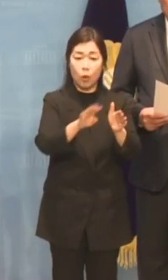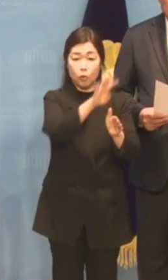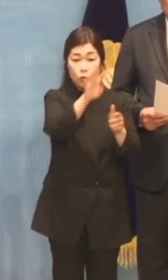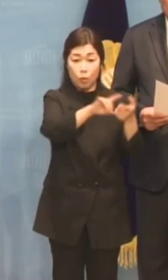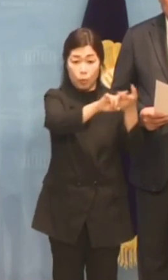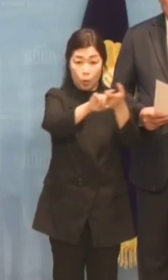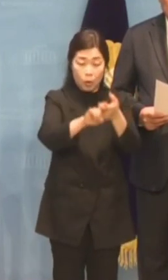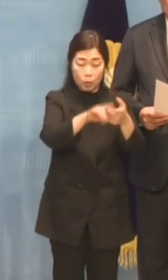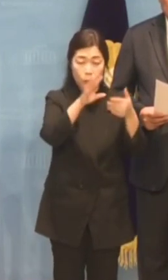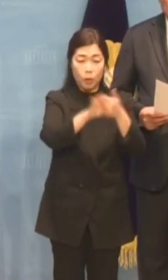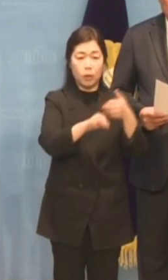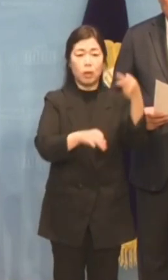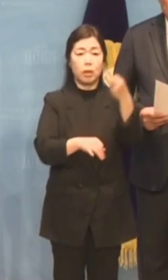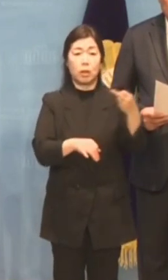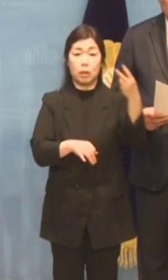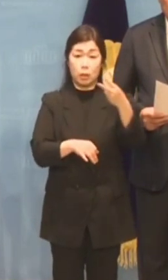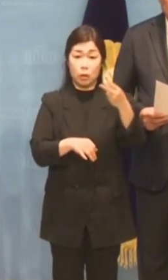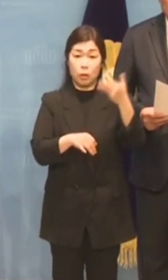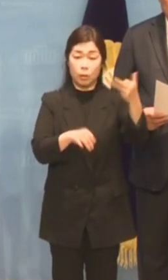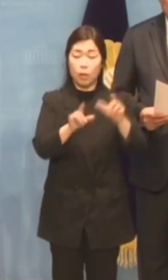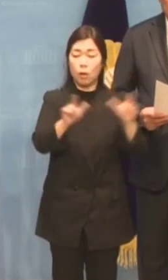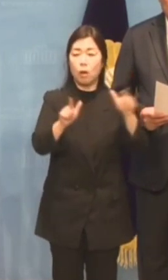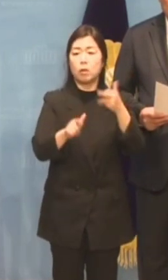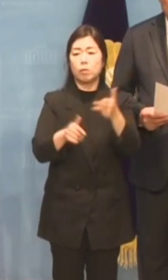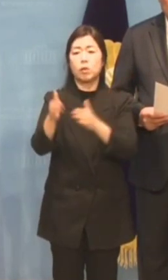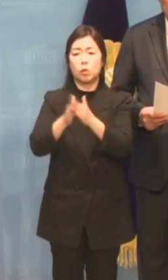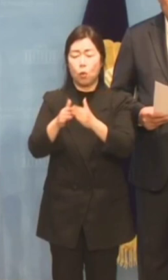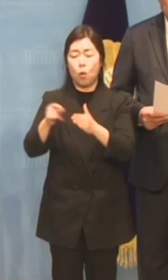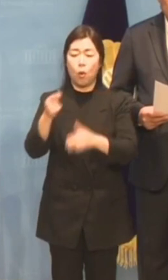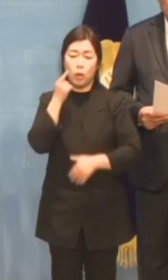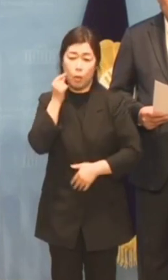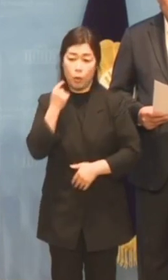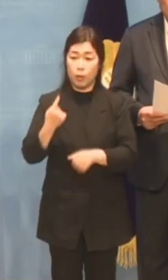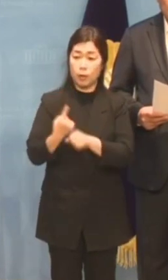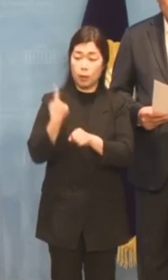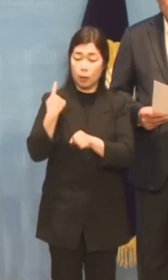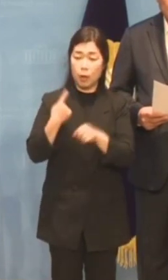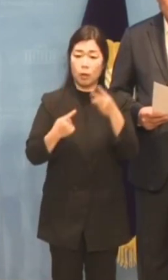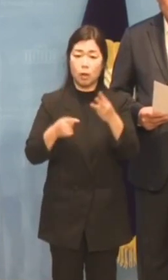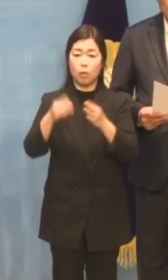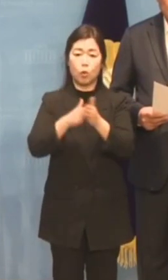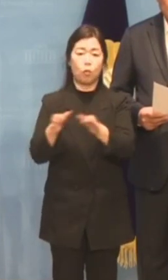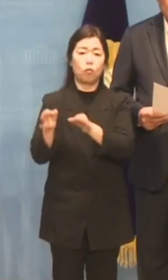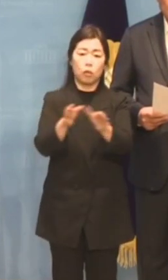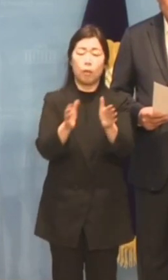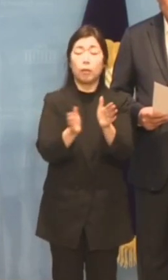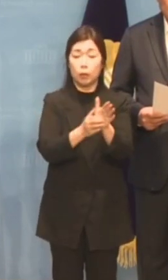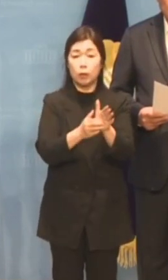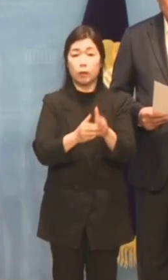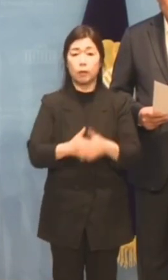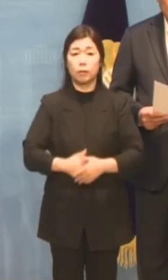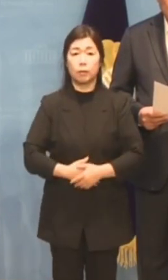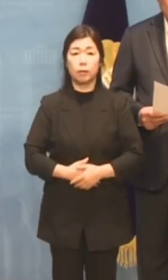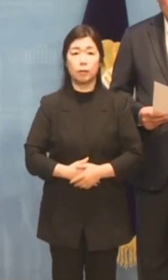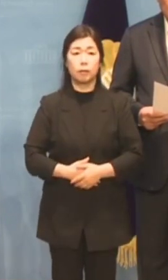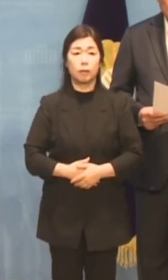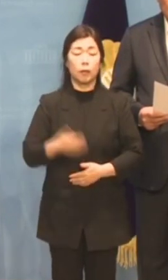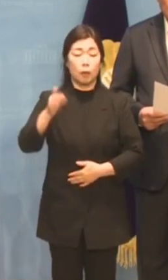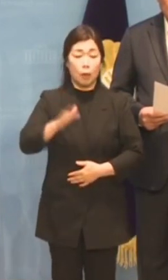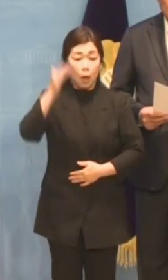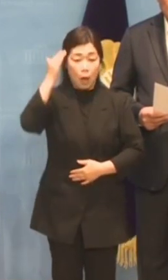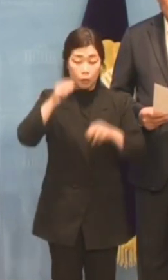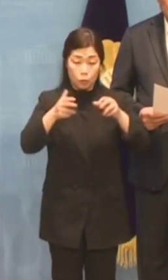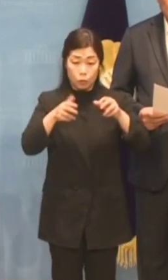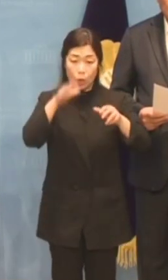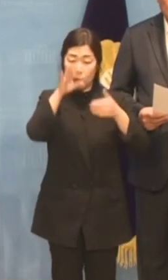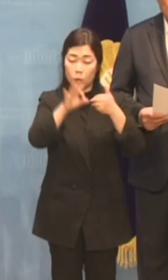유럽연합도 2018년 17조 원, 일본은 작년 3조 원을 투자했습니다. 그런데